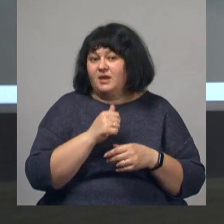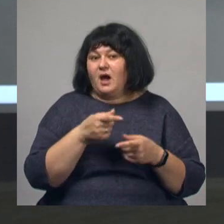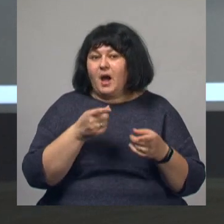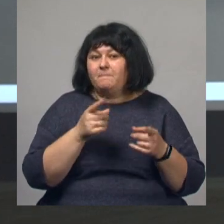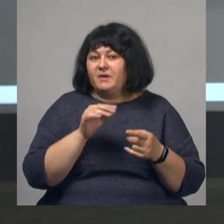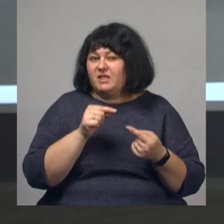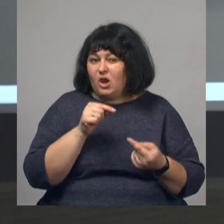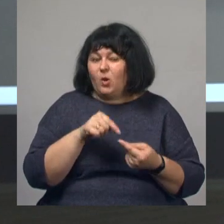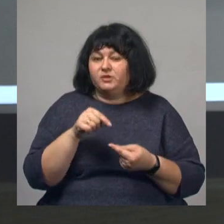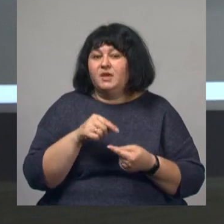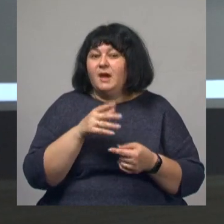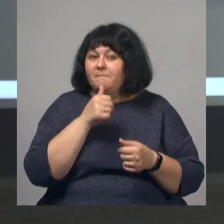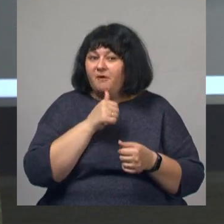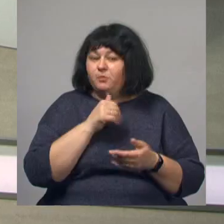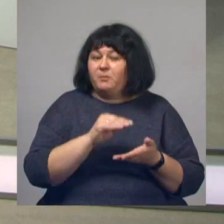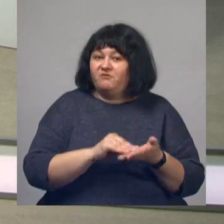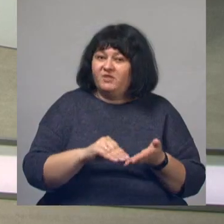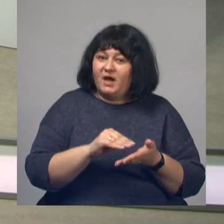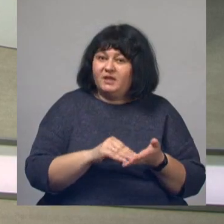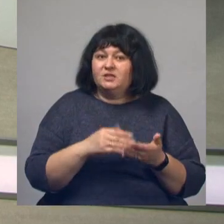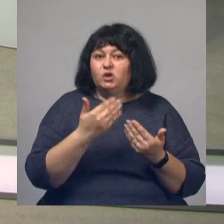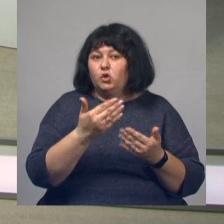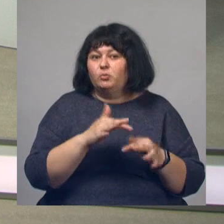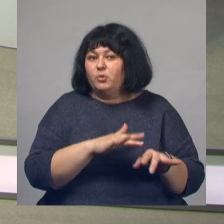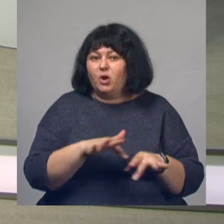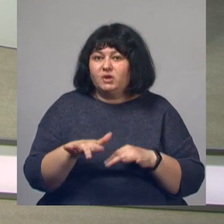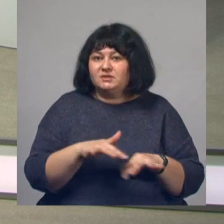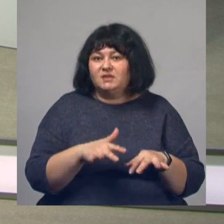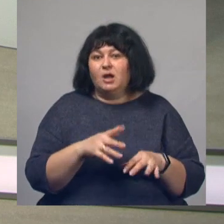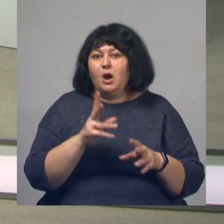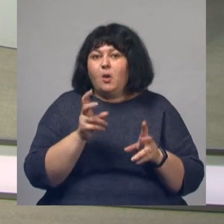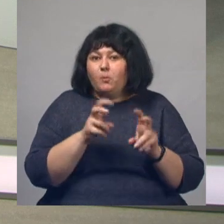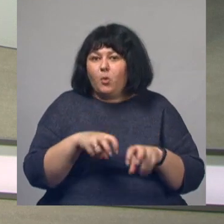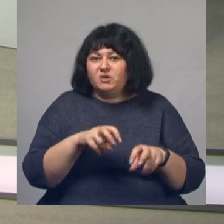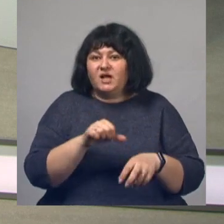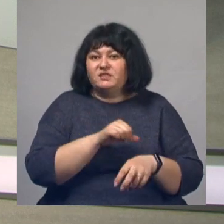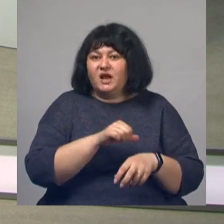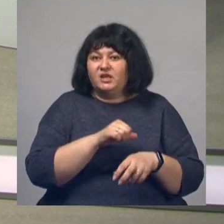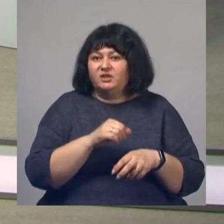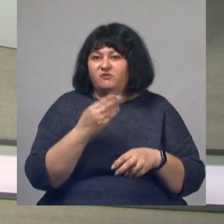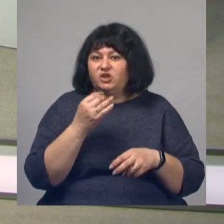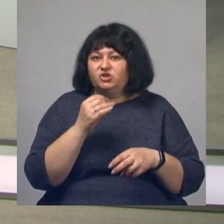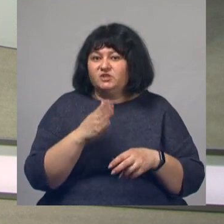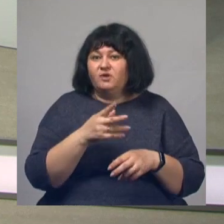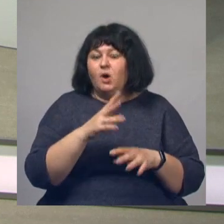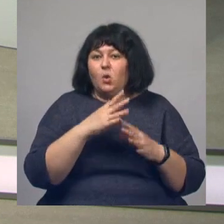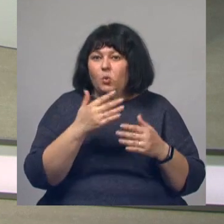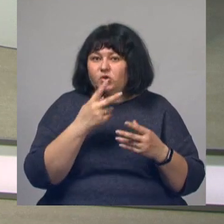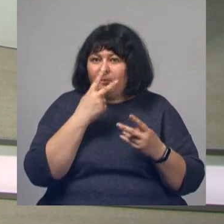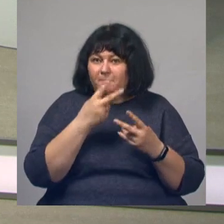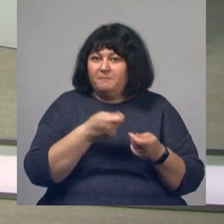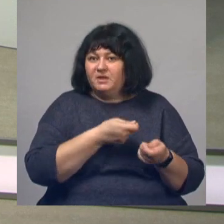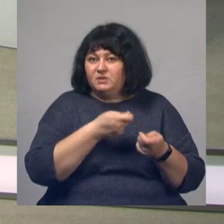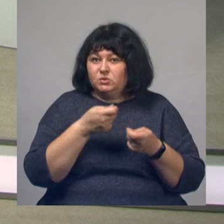определенное. Давайте попробуем повторить, может быть, вот тот процесс поиска наркотических веществ. Александр предусмотрительно